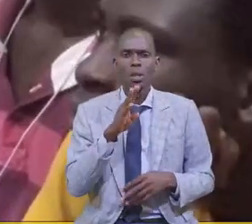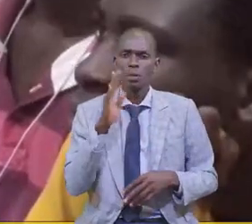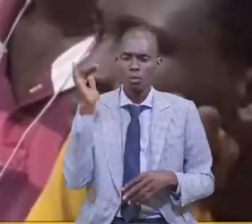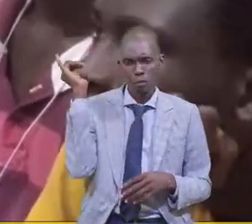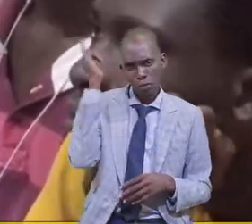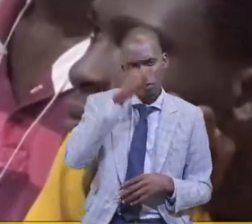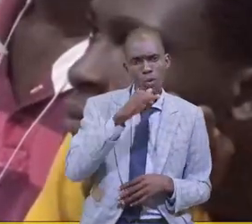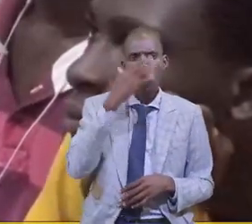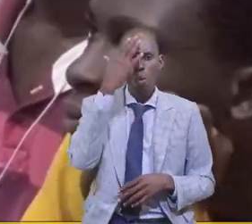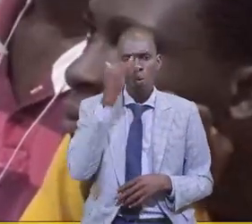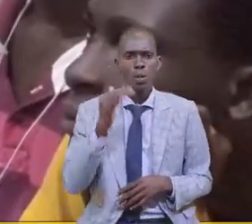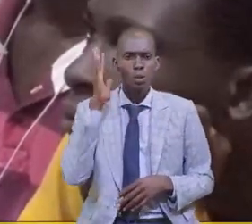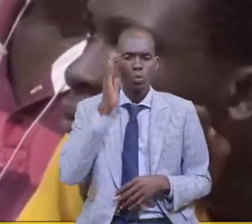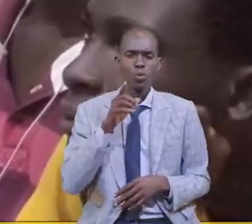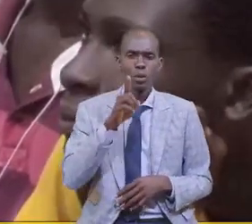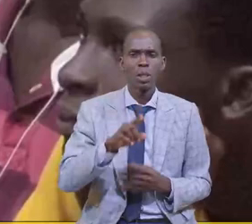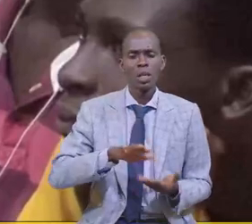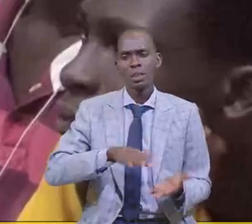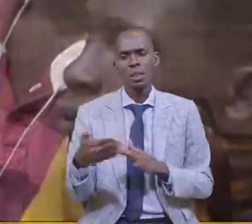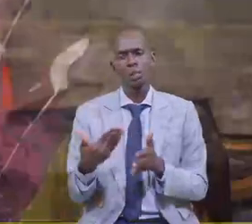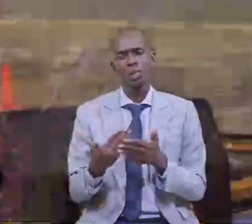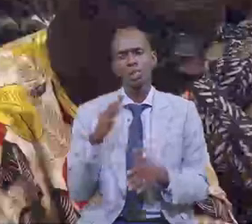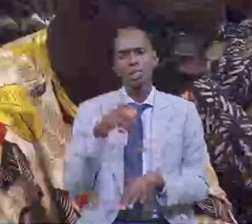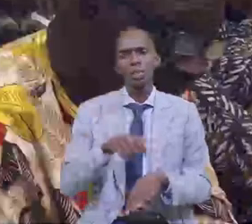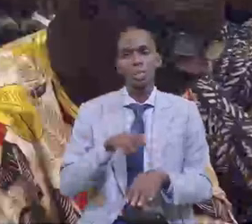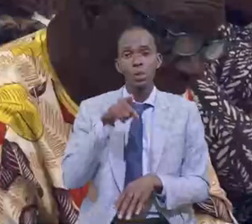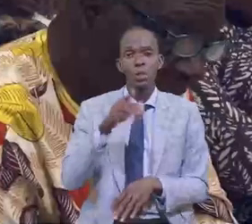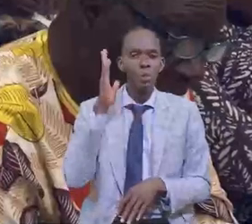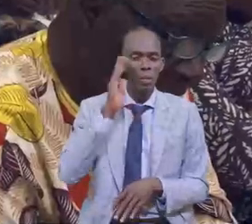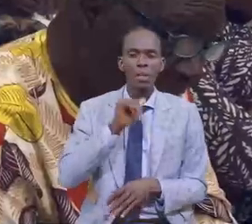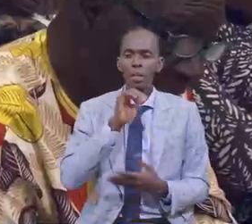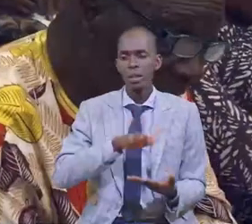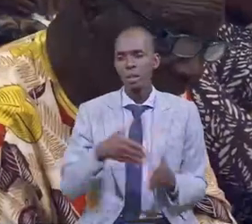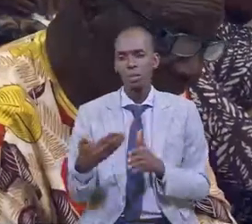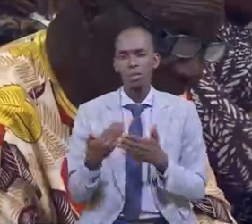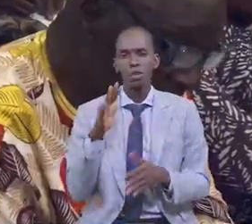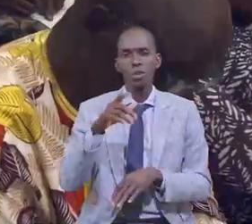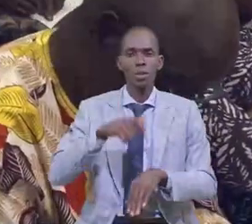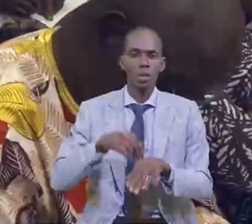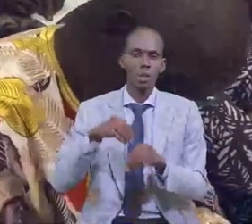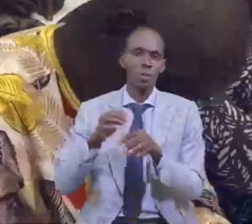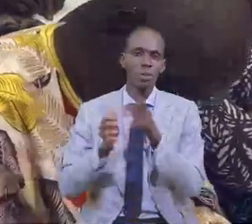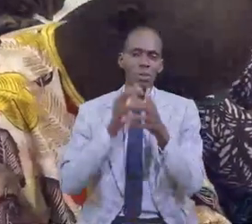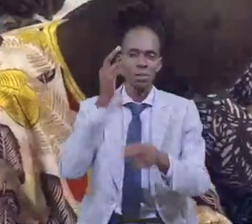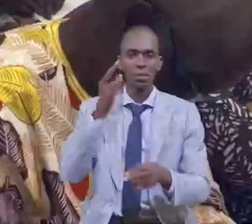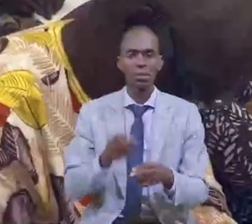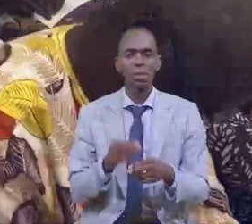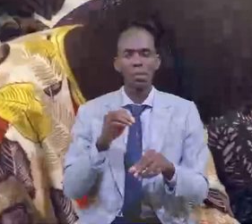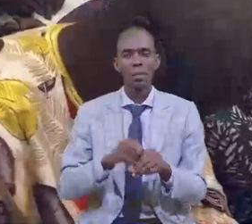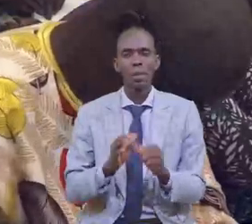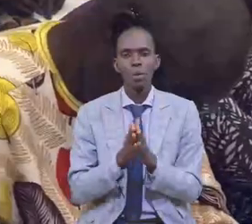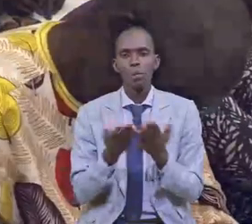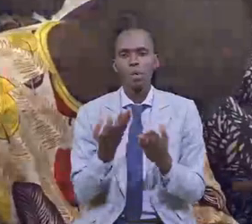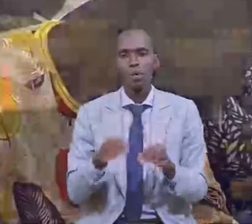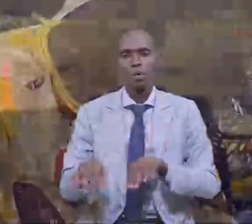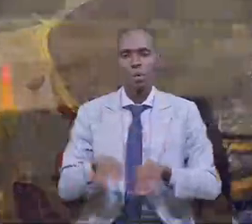ne sois pas méchant à l'excès et ne sois pas insensé. Pourquoi mourrais-tu avant ton temps? Vous ne mourrez pas avant votre temps. Vous ne mourrez